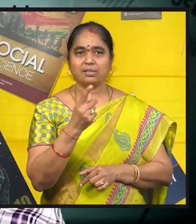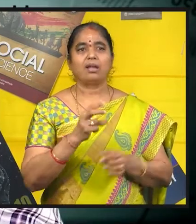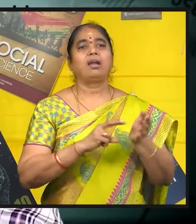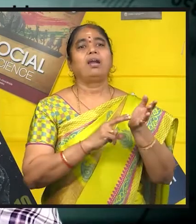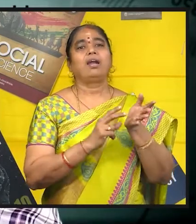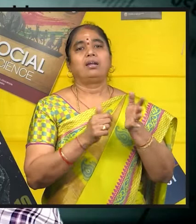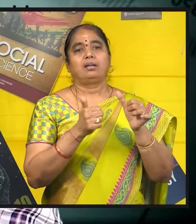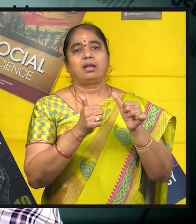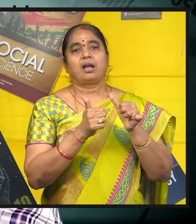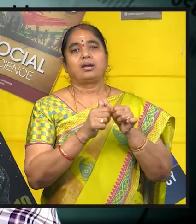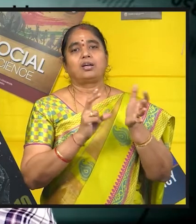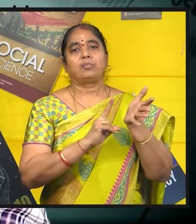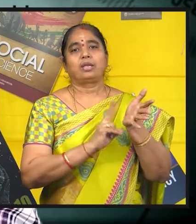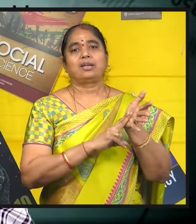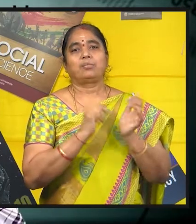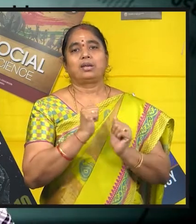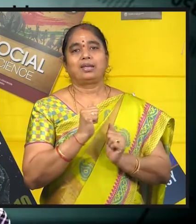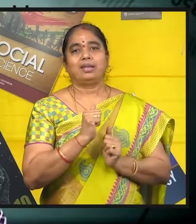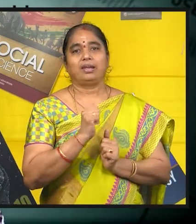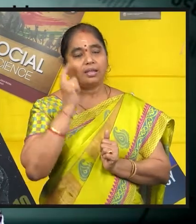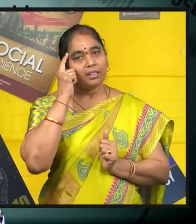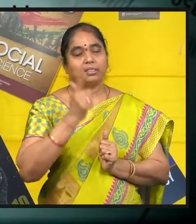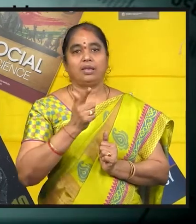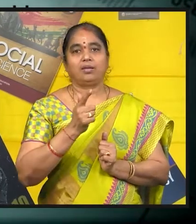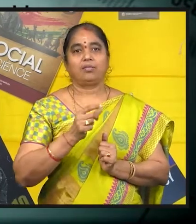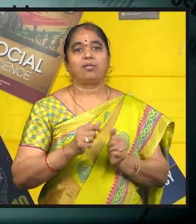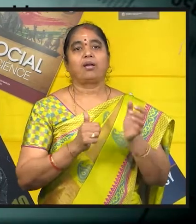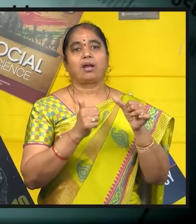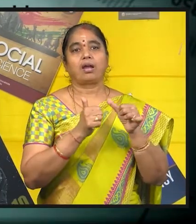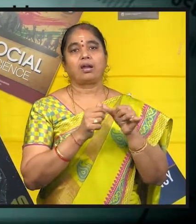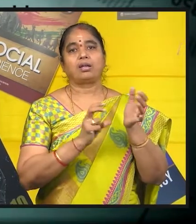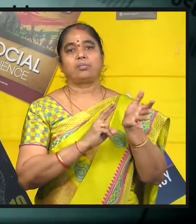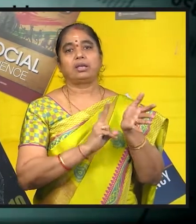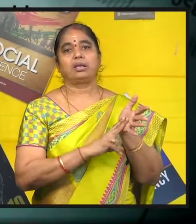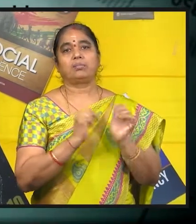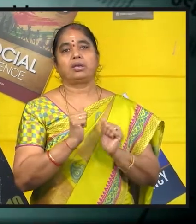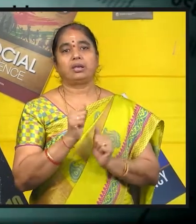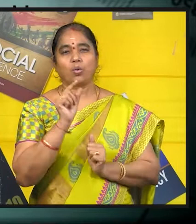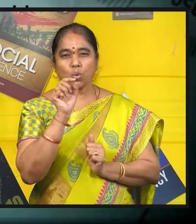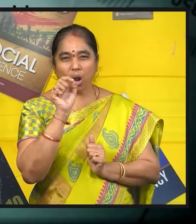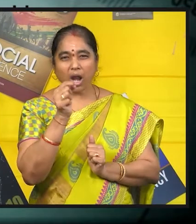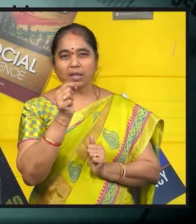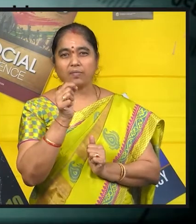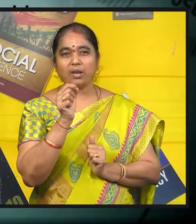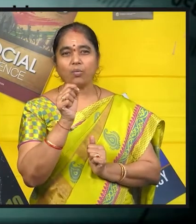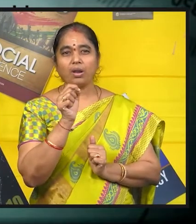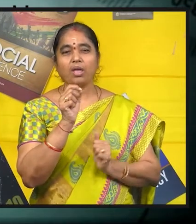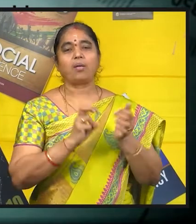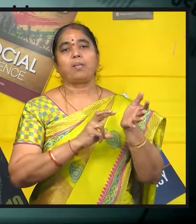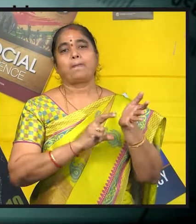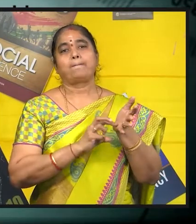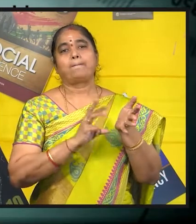எண் என்றால் என்ன என்பது தெரிய வேண்டும். அணு எண் என்பது ஒரு அணுவில், ஒரு தனிமத்தில்